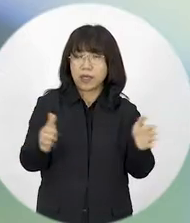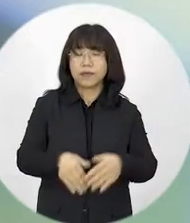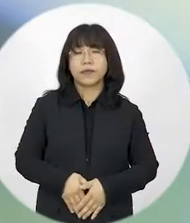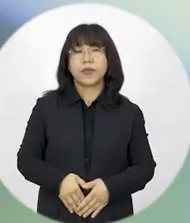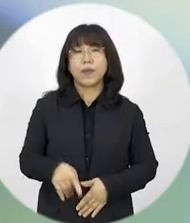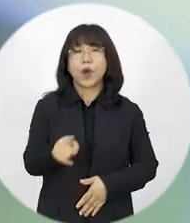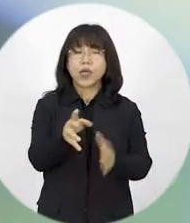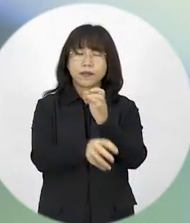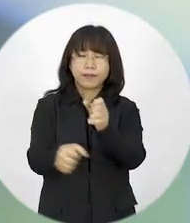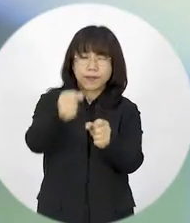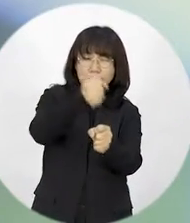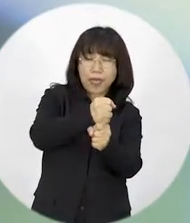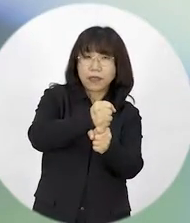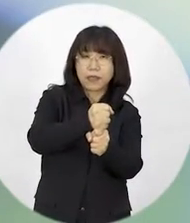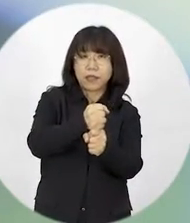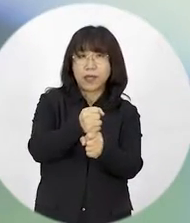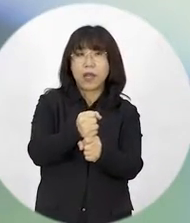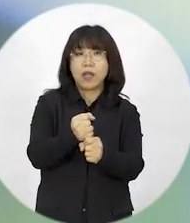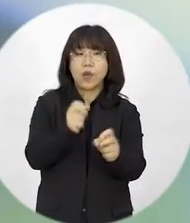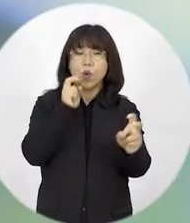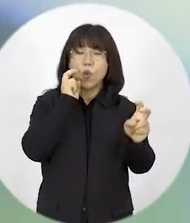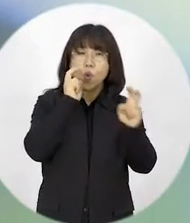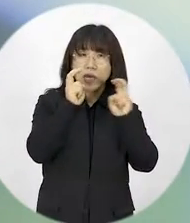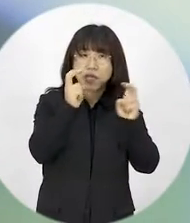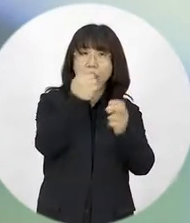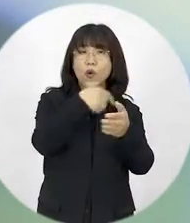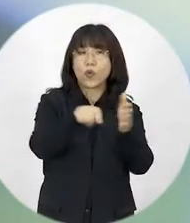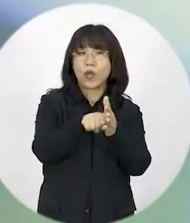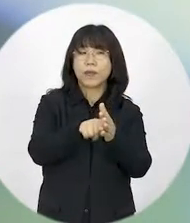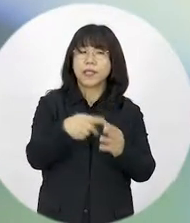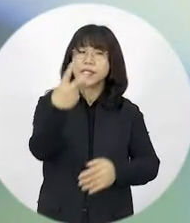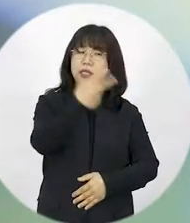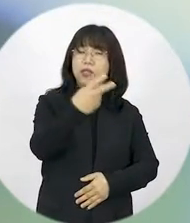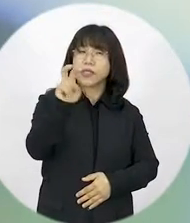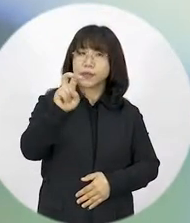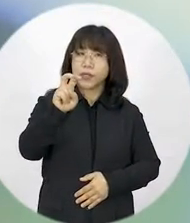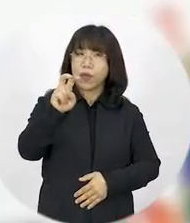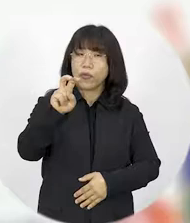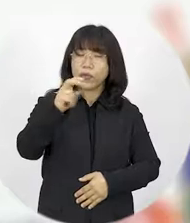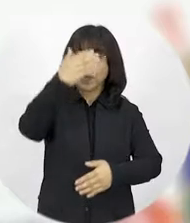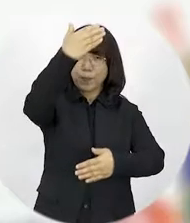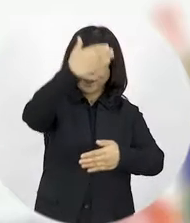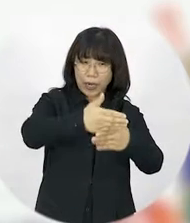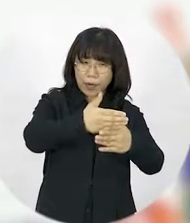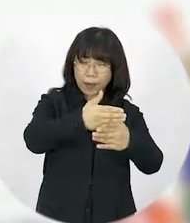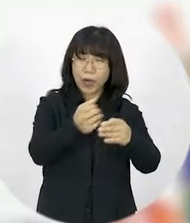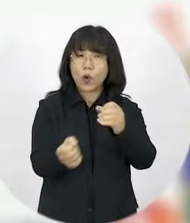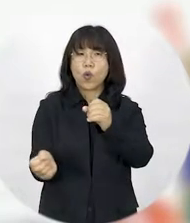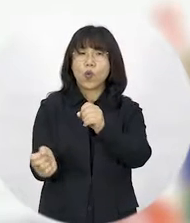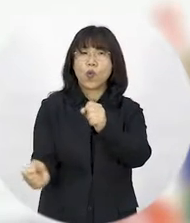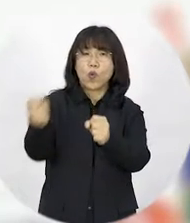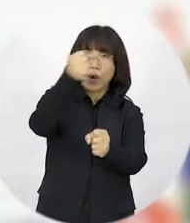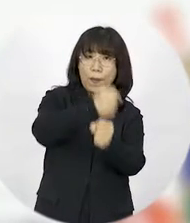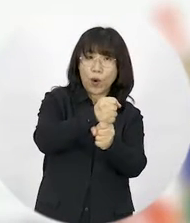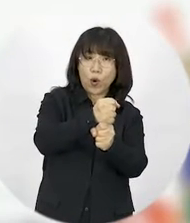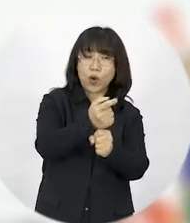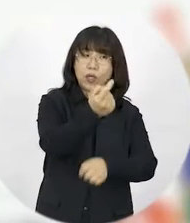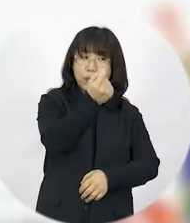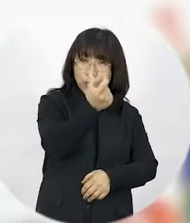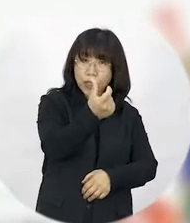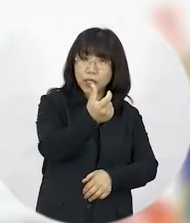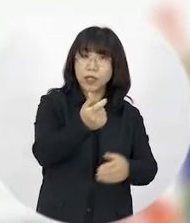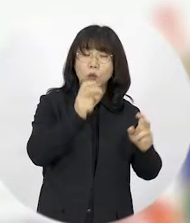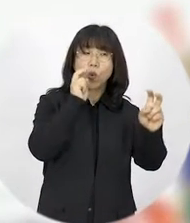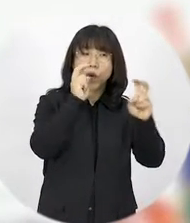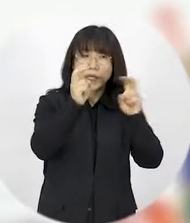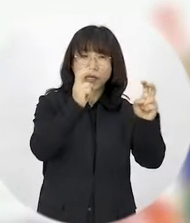먼저 처음 시행하는 재창업 소상공인 고용 장려금은 2020년 이후 폐업했다가 다시 창업한 소상공인이 올해